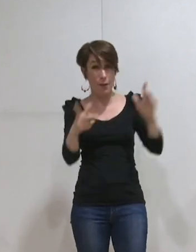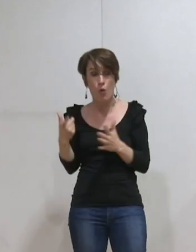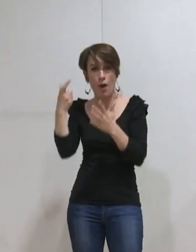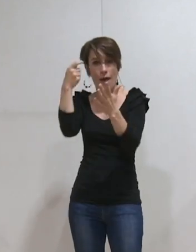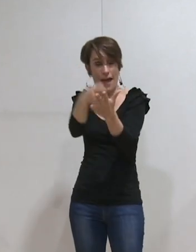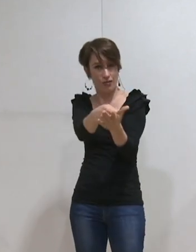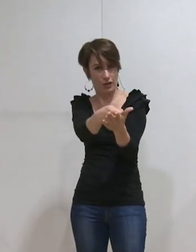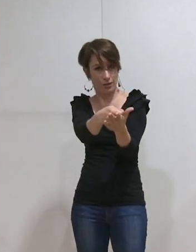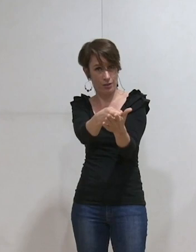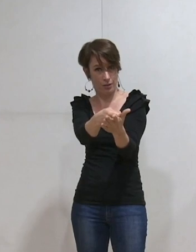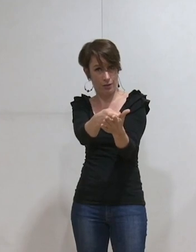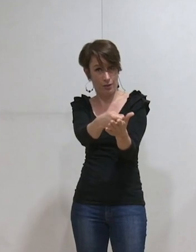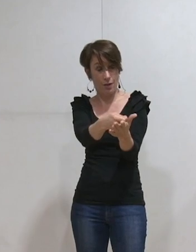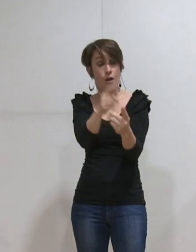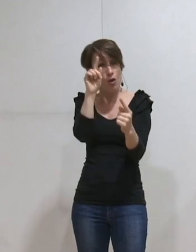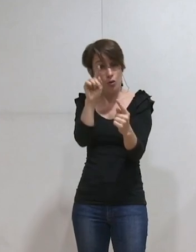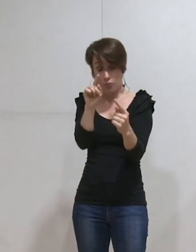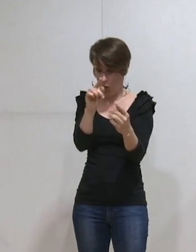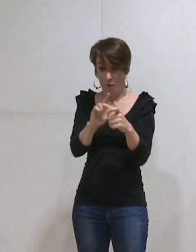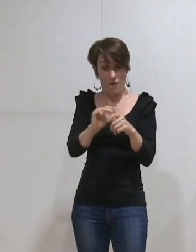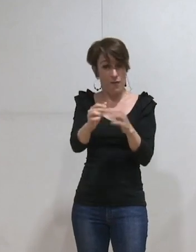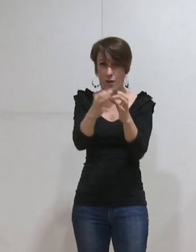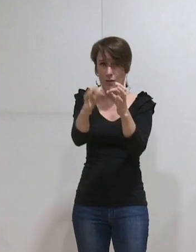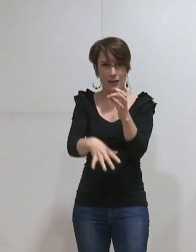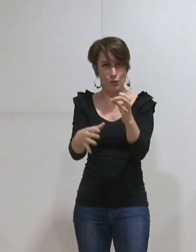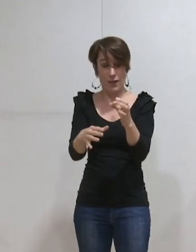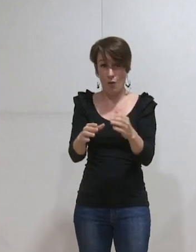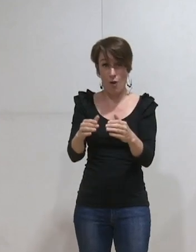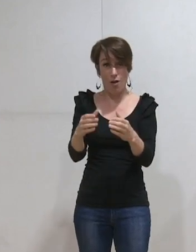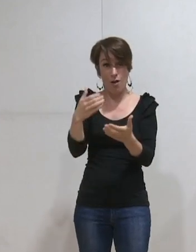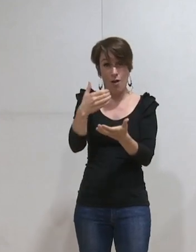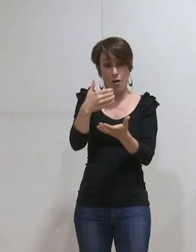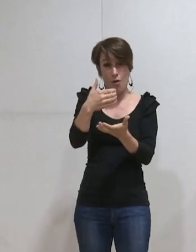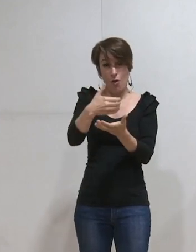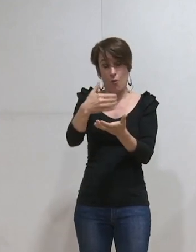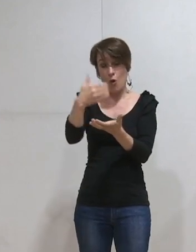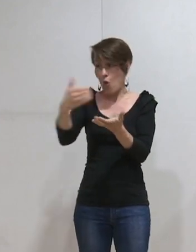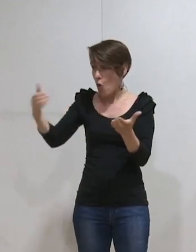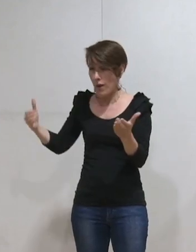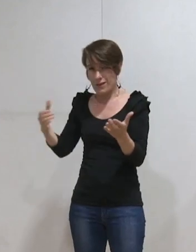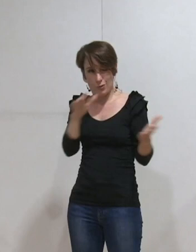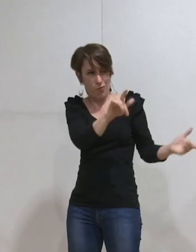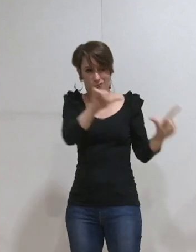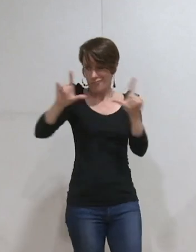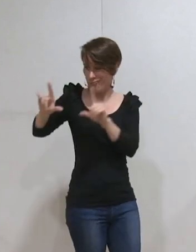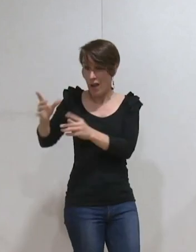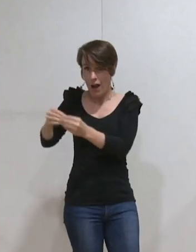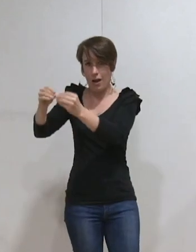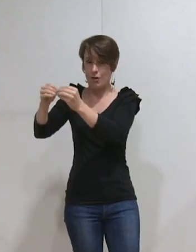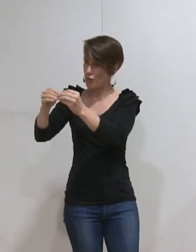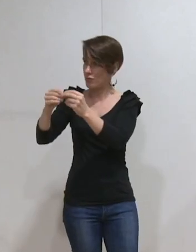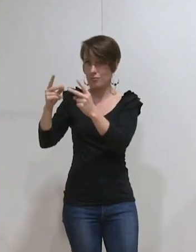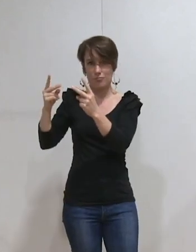va enrichir ses collections qui va garder une valeur patrimoniale